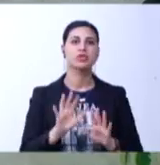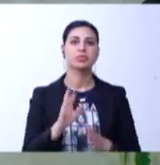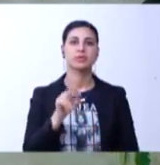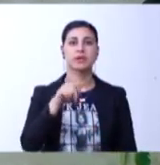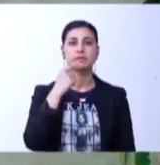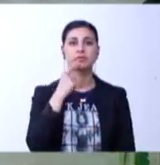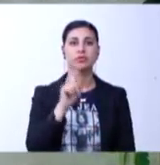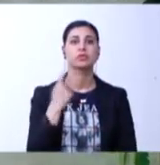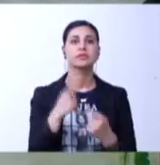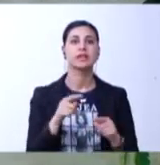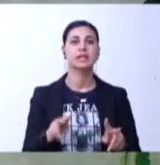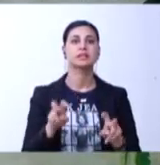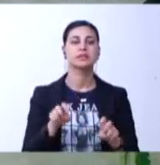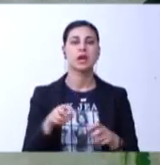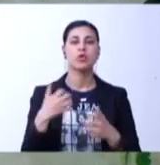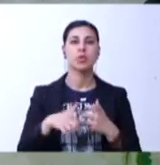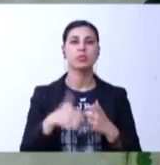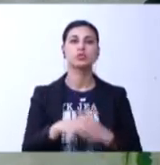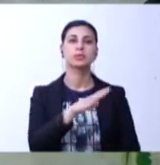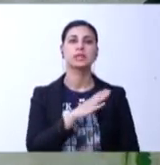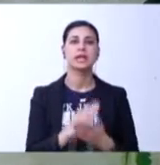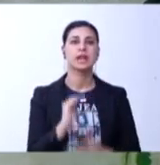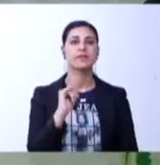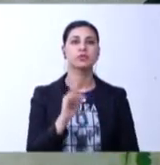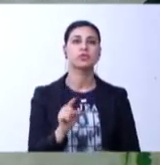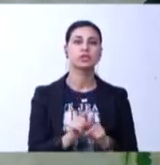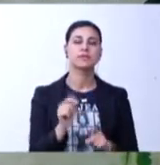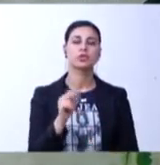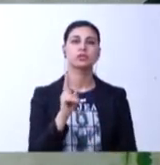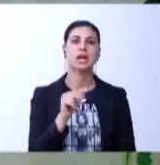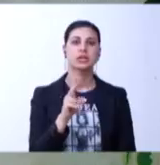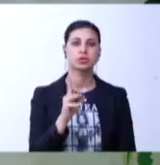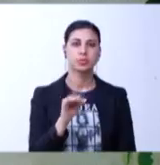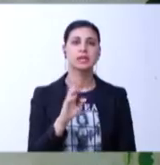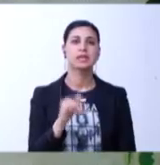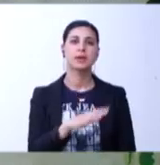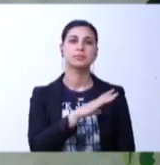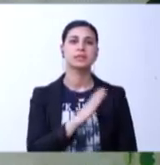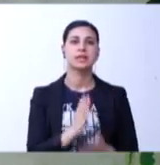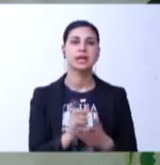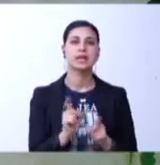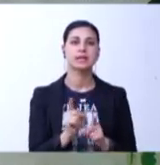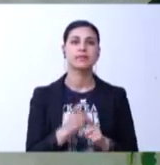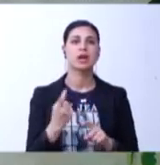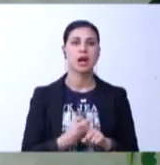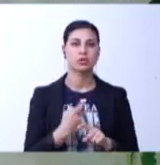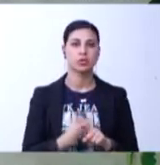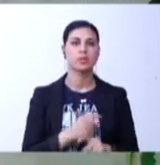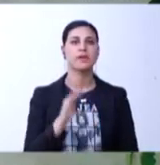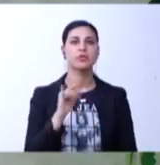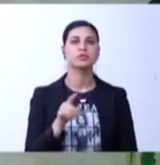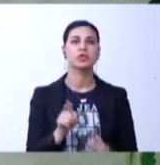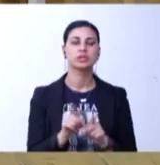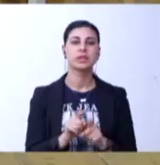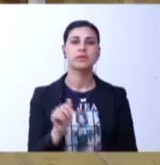და გეტყვით, რომ სხვადასხვა სახეობის კომბოსტო მდიდარია ფოსფორით, ისევე როგორც კალციუმით, და მდიდარი გახლავთ აგრეთვე კარტოფილი ფოსფორით,